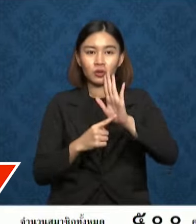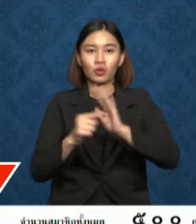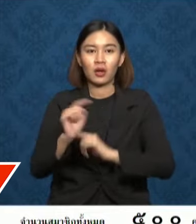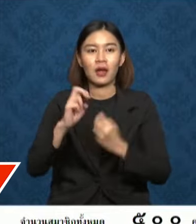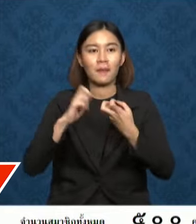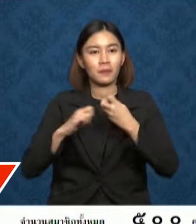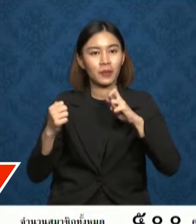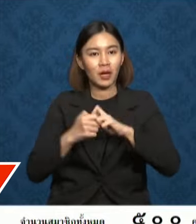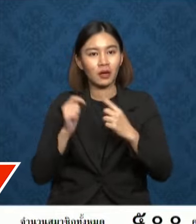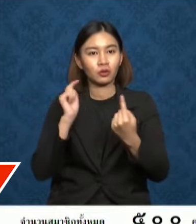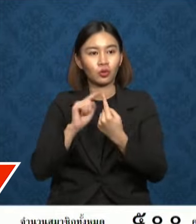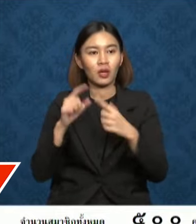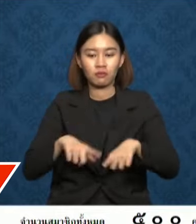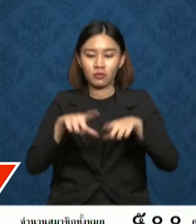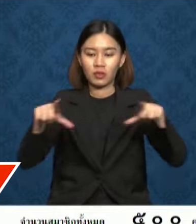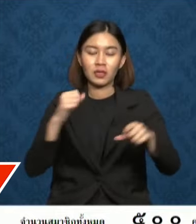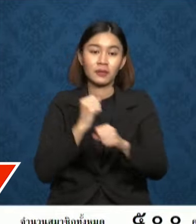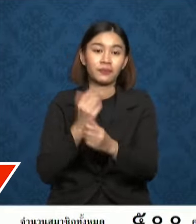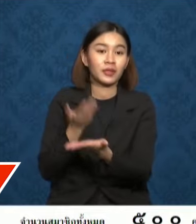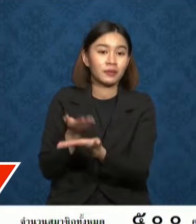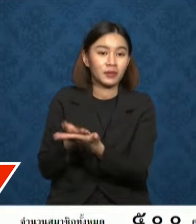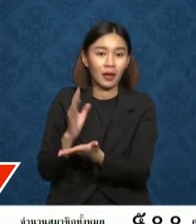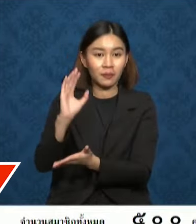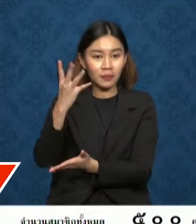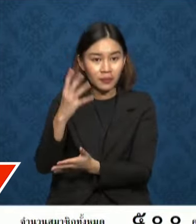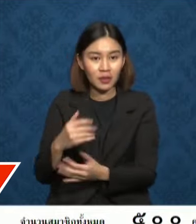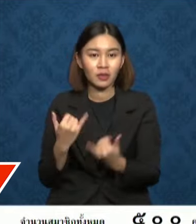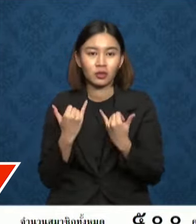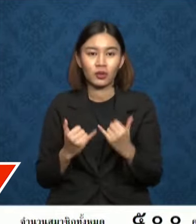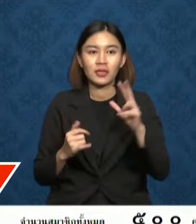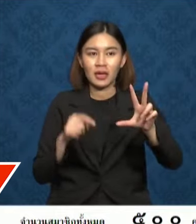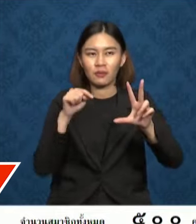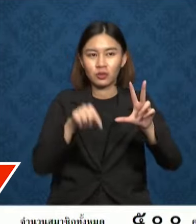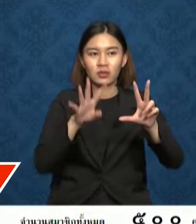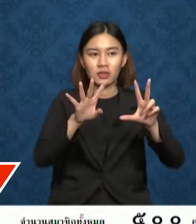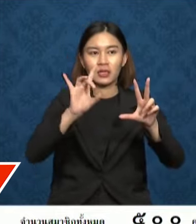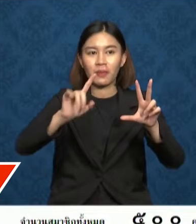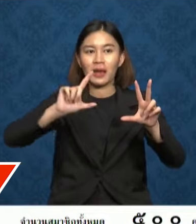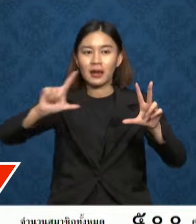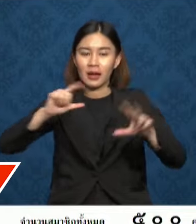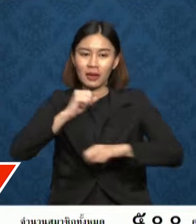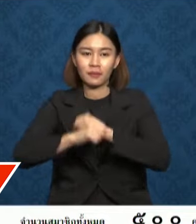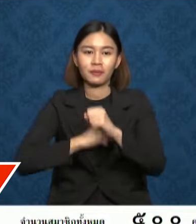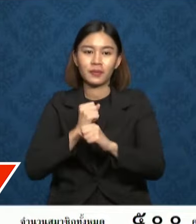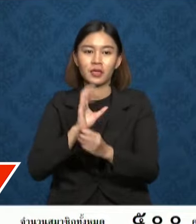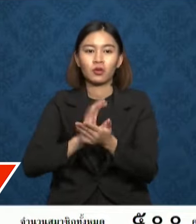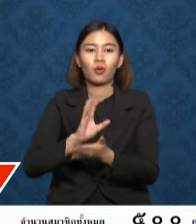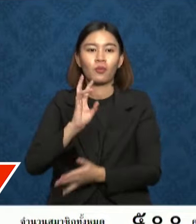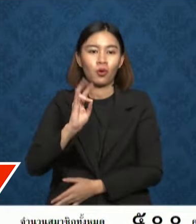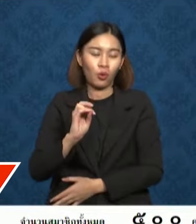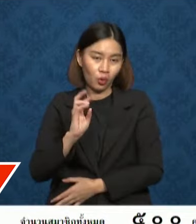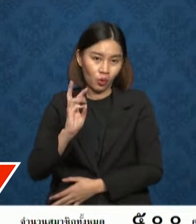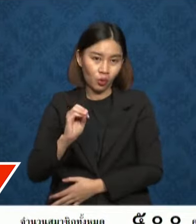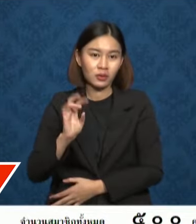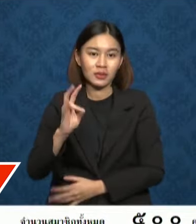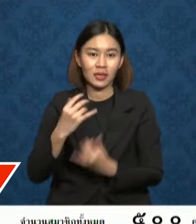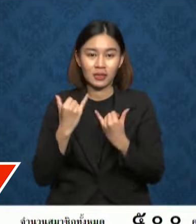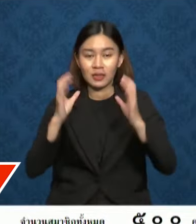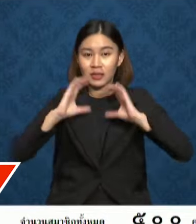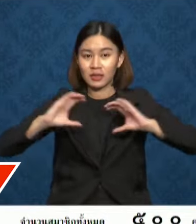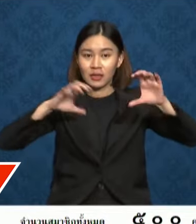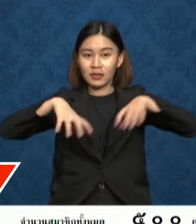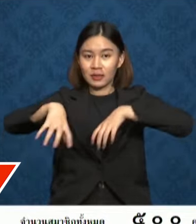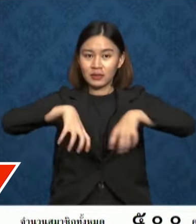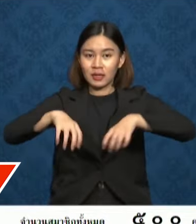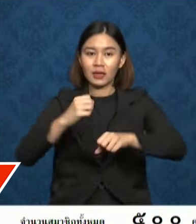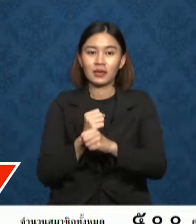ปัหาการขาดพ้นที่ทางการคลงครับในปจจบัน 3.48 ลานล้านานในงบป 67 นี้เป็นงบประมาณที่รัฐบาสามารถ